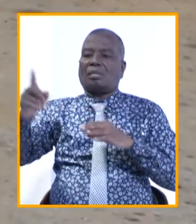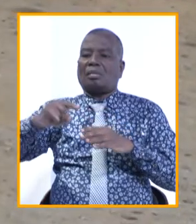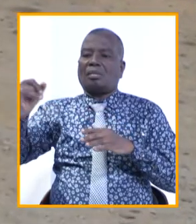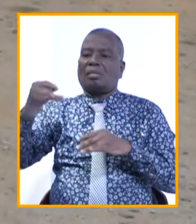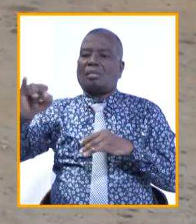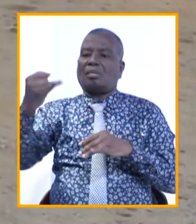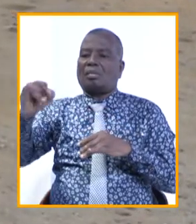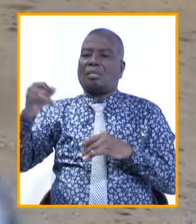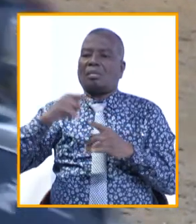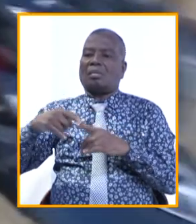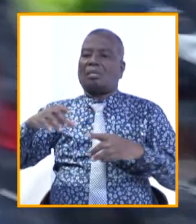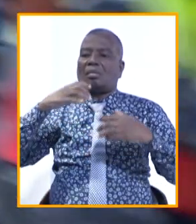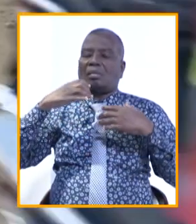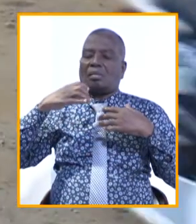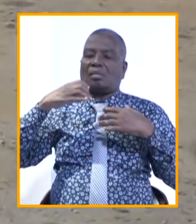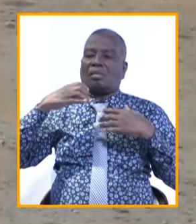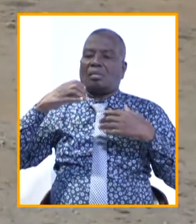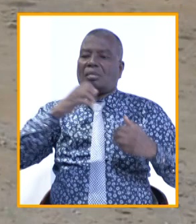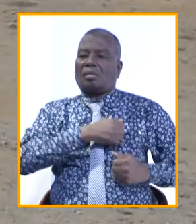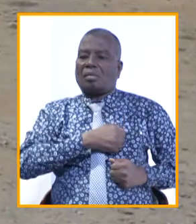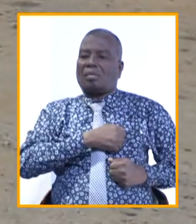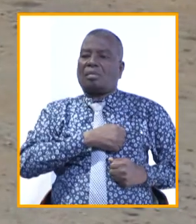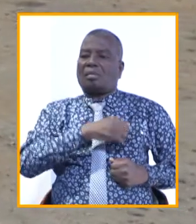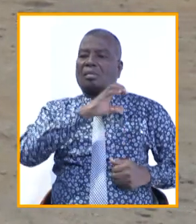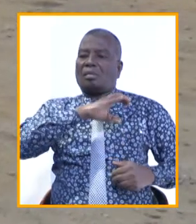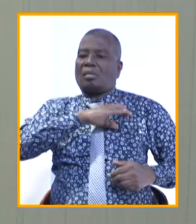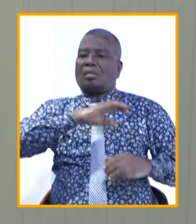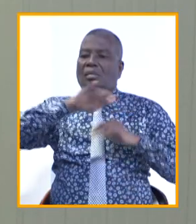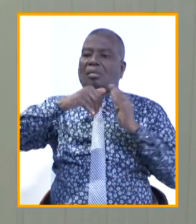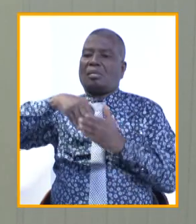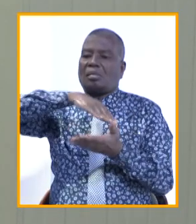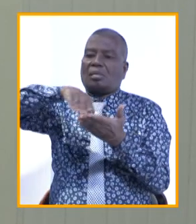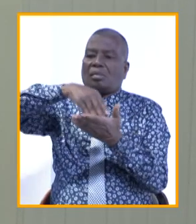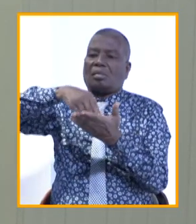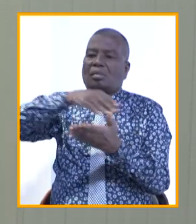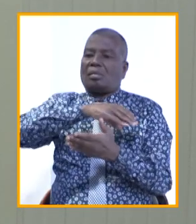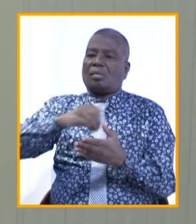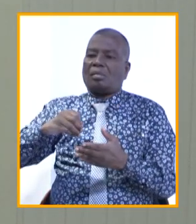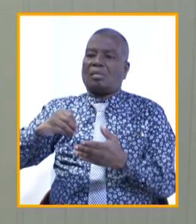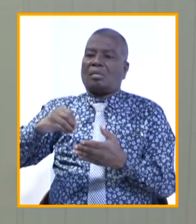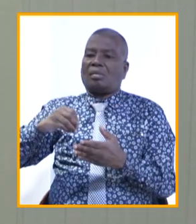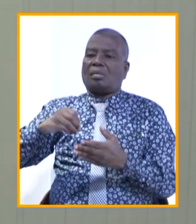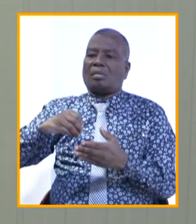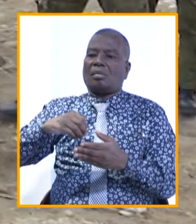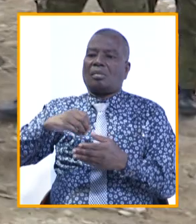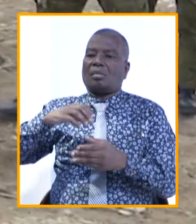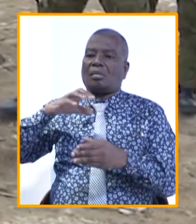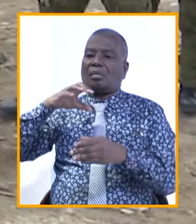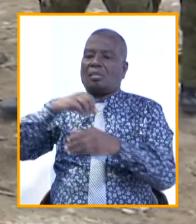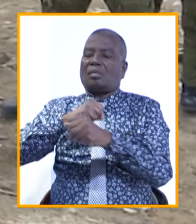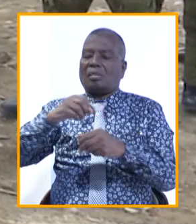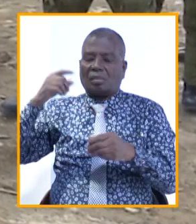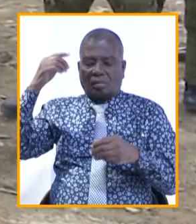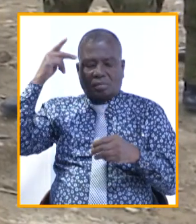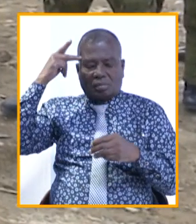différents carrefours habillés en jaune pour marquer la présence de la police. Vous avez constaté que les braquages ont diminué. Dans le